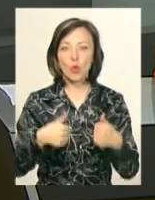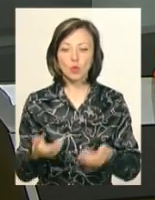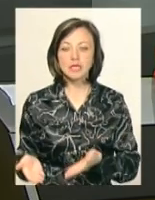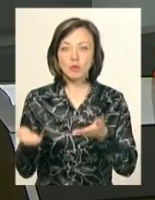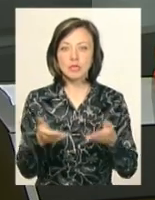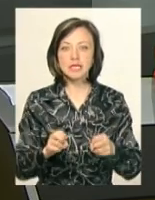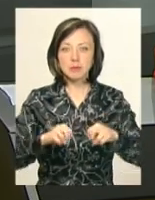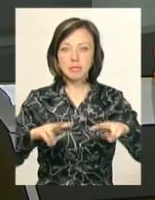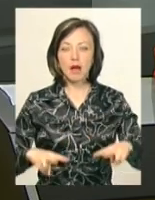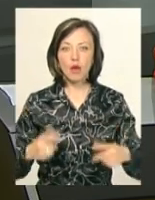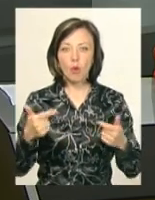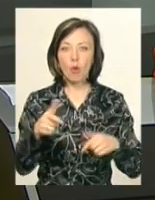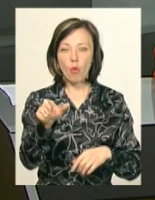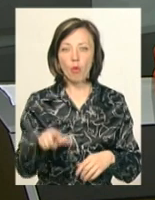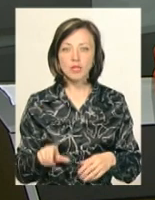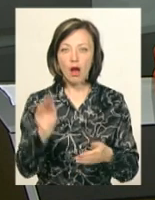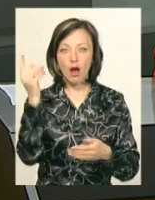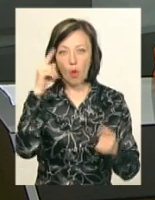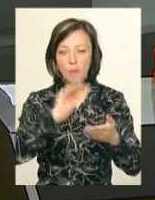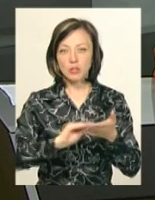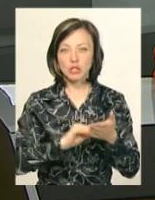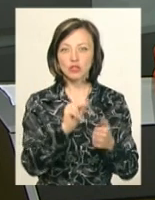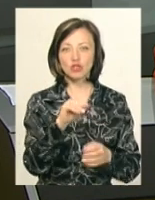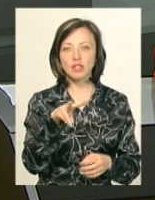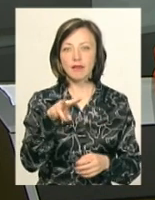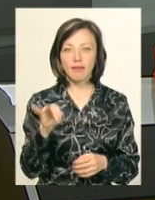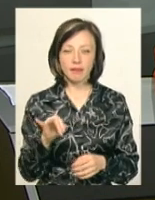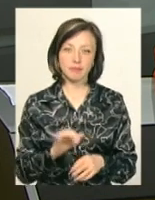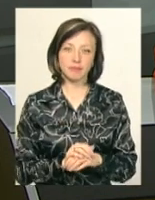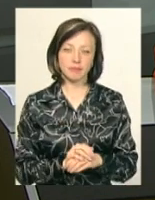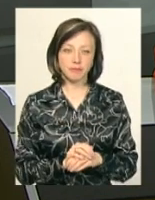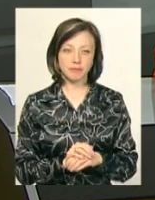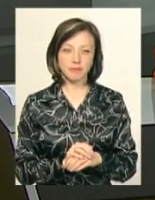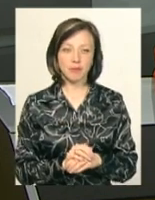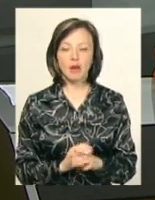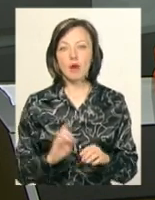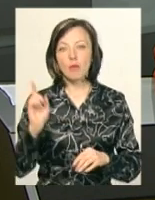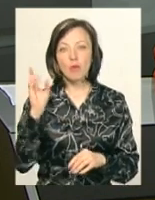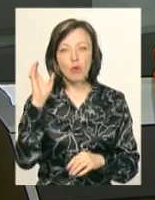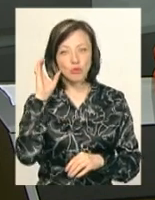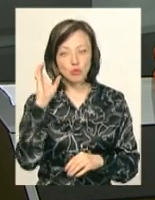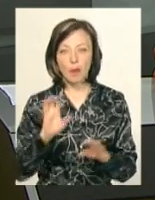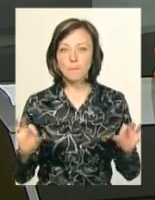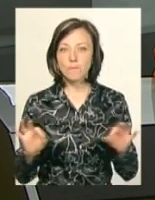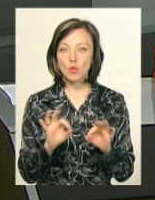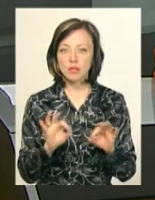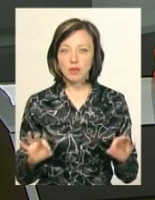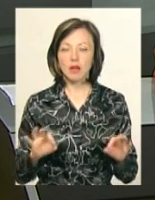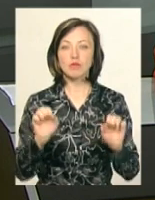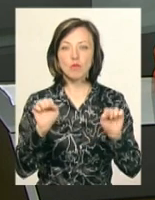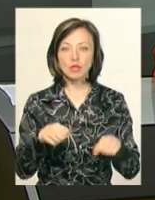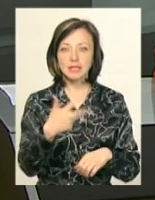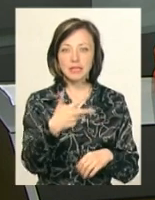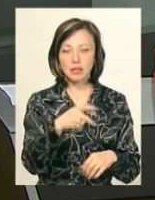запросили спеціального гостя, композитора з Чилі Бориса Альварадоса, розповів Тарас Малик. Почути музикантів у Хмельницькій обласній філармонії можна